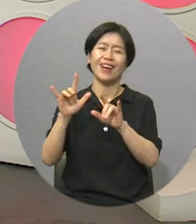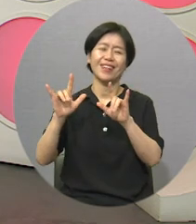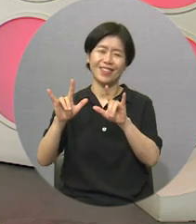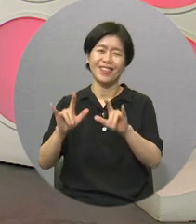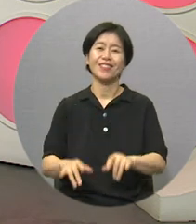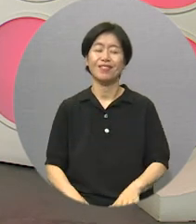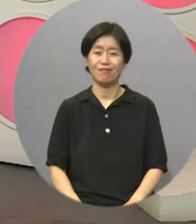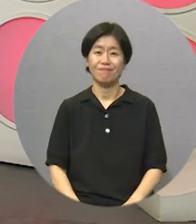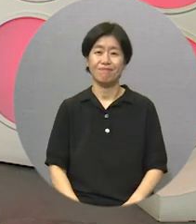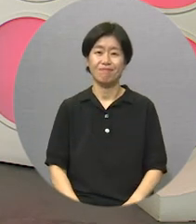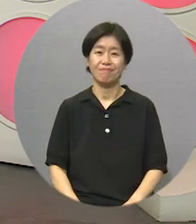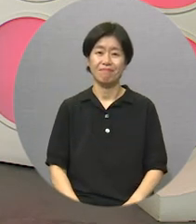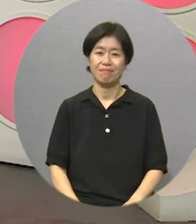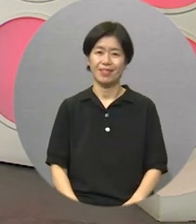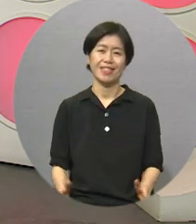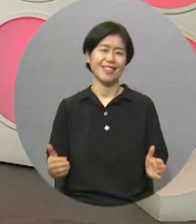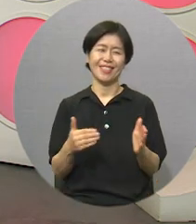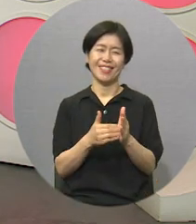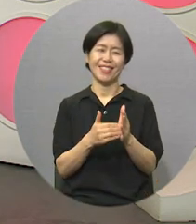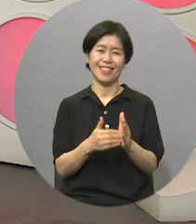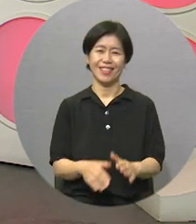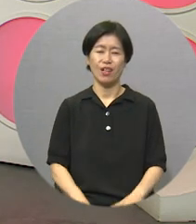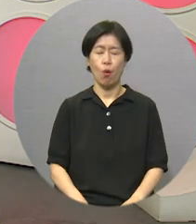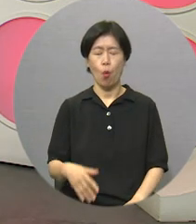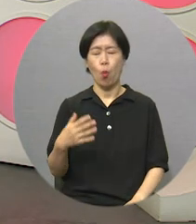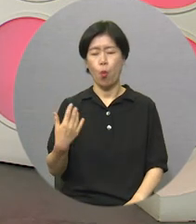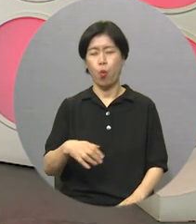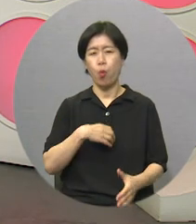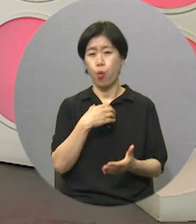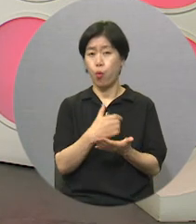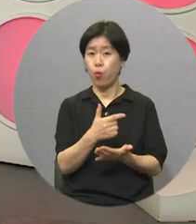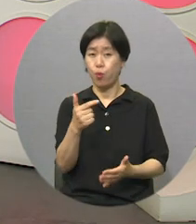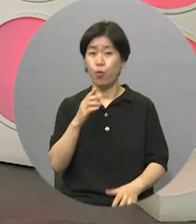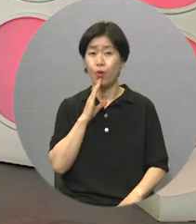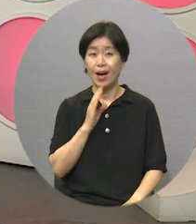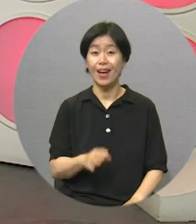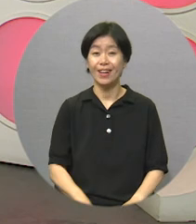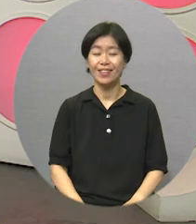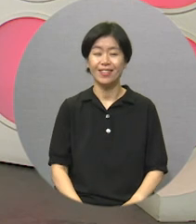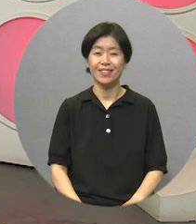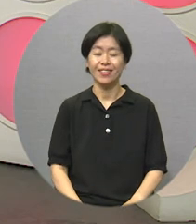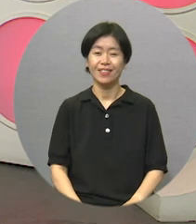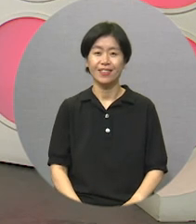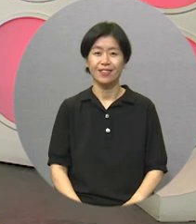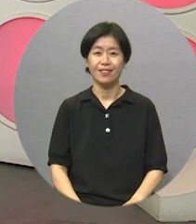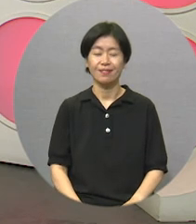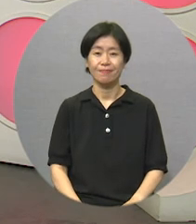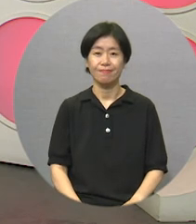사랑합니다. 라는 사연이네요. 정말 감동적인 아, 예. 내용입니다.